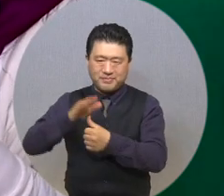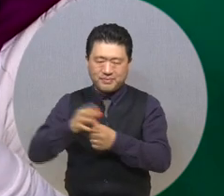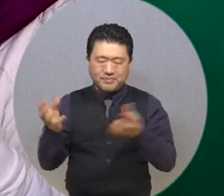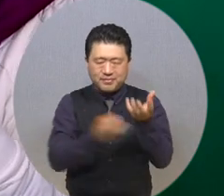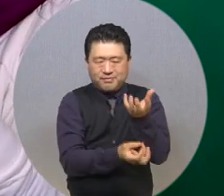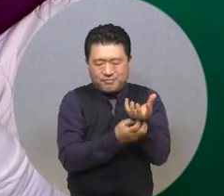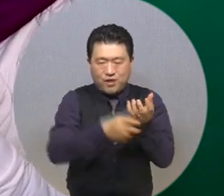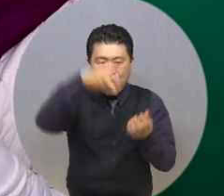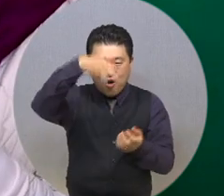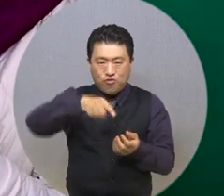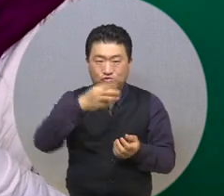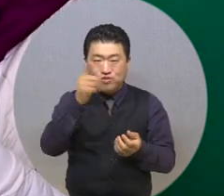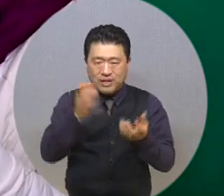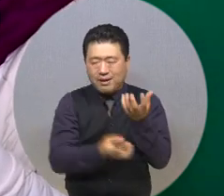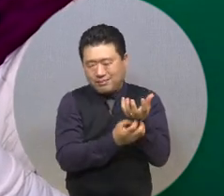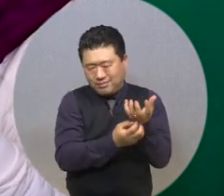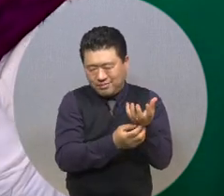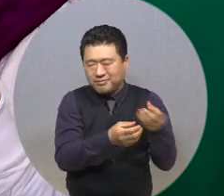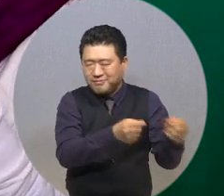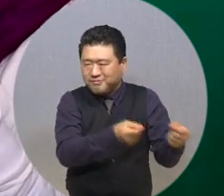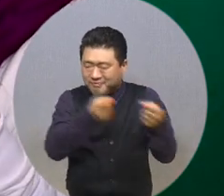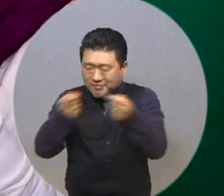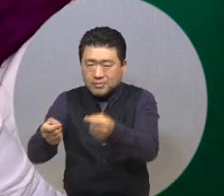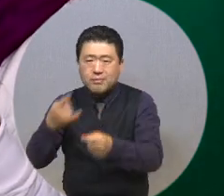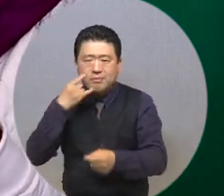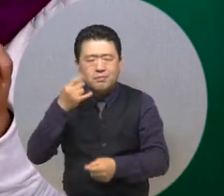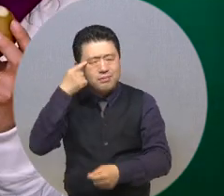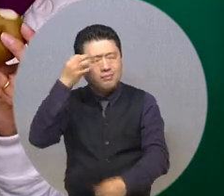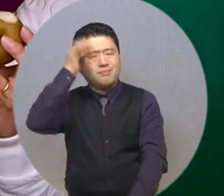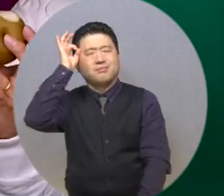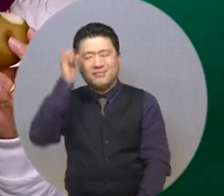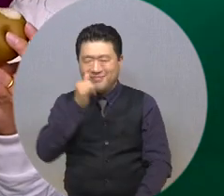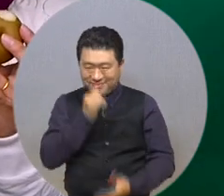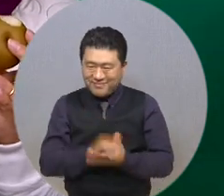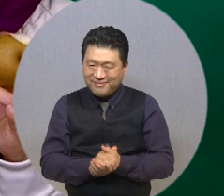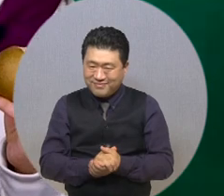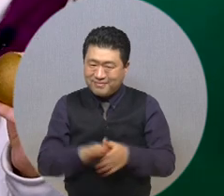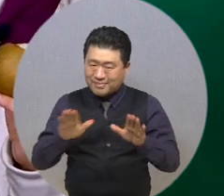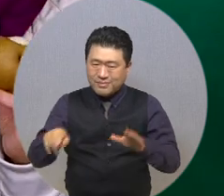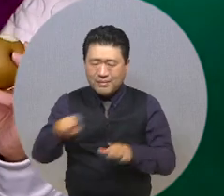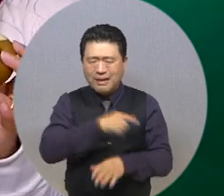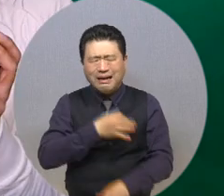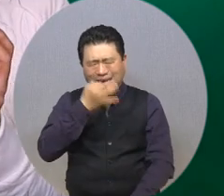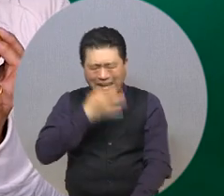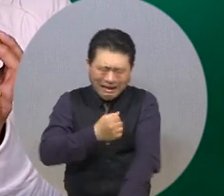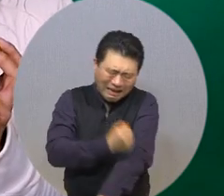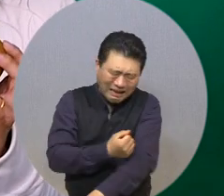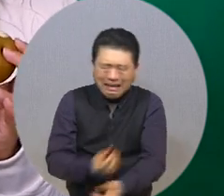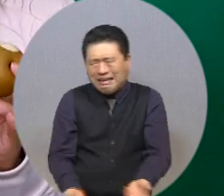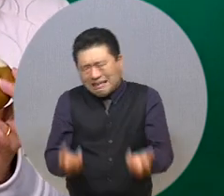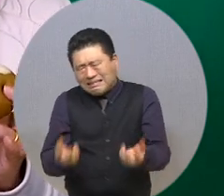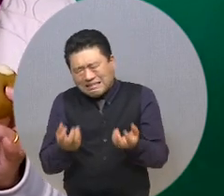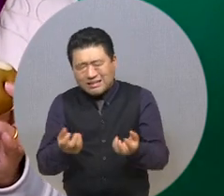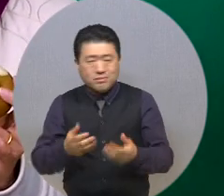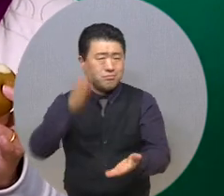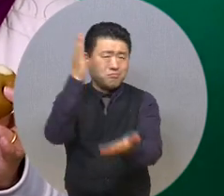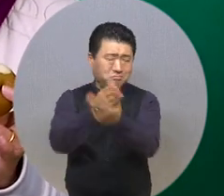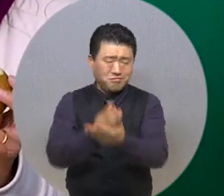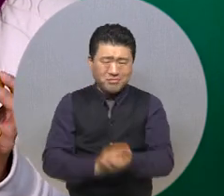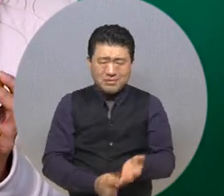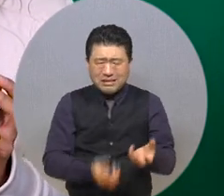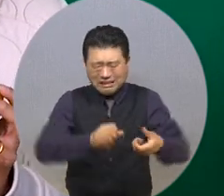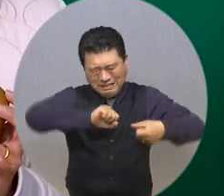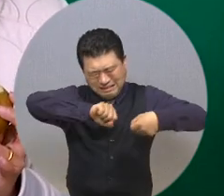해서 배를 아, 네, 맞습니다. 엄마가 끓여주셨던 네, 그런 네. 기억이 나거든요. 네. 이제는 막 힘들게 집에서 끓이지 마세요, 다리지